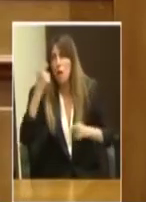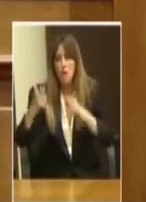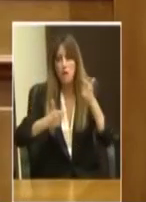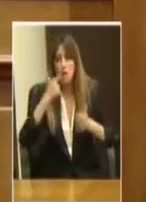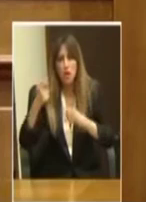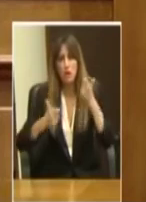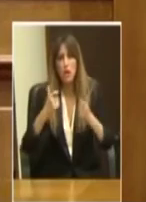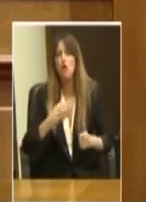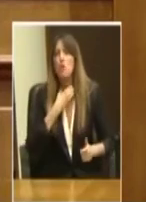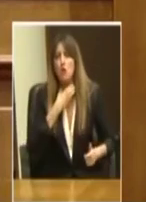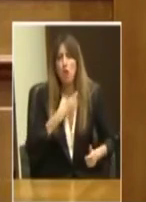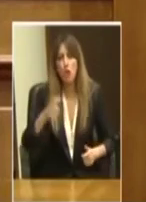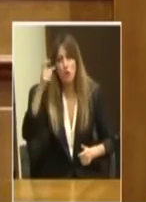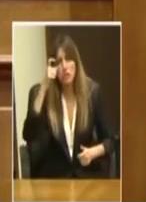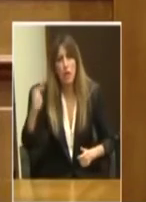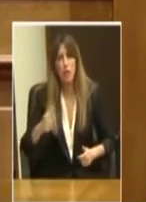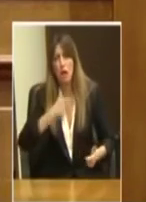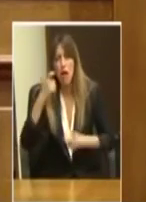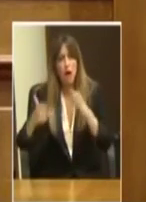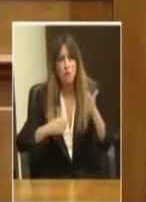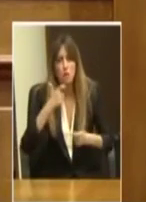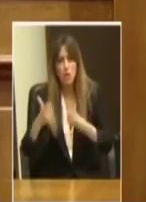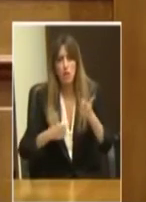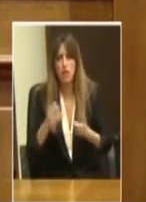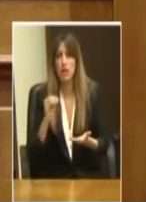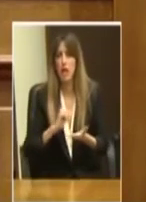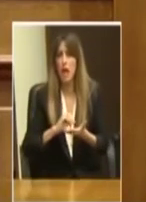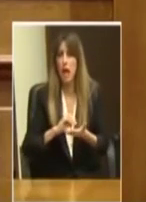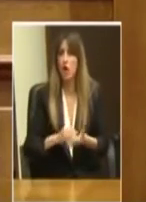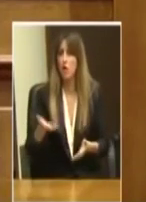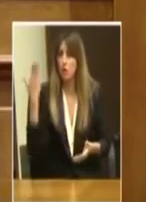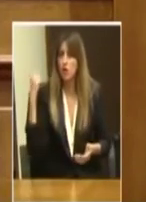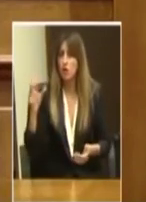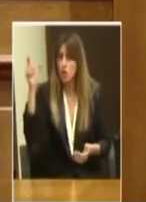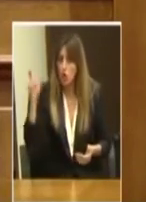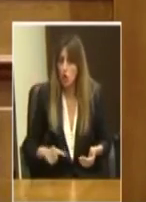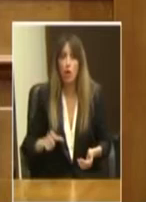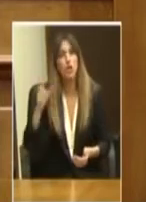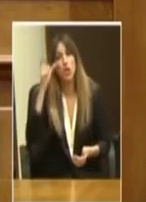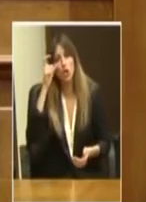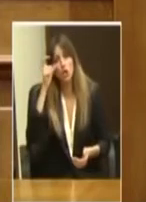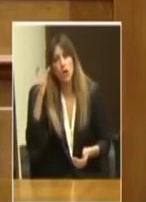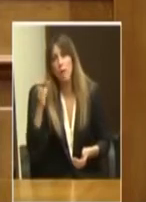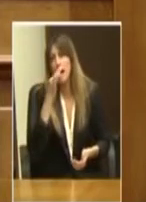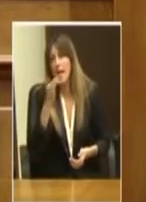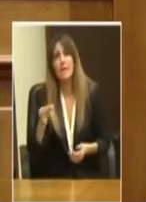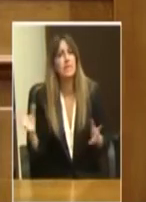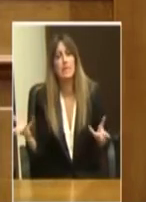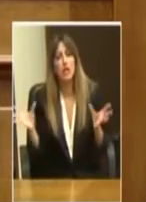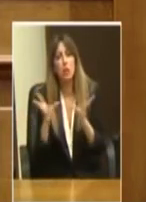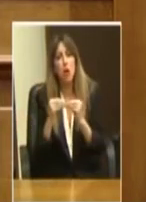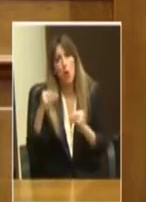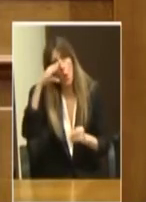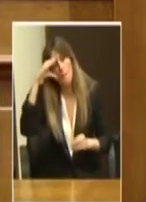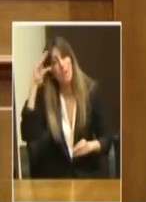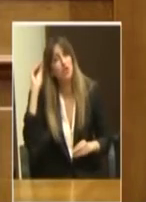της Νέας Δημοκρατίας, ούτε νεοναζιστές σαν εκείνους που χθες προσέβαλαν το πολίτευμα και το στράτευμα, είπε ότι σήμερα δεν